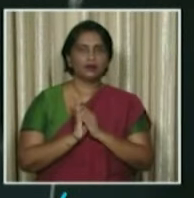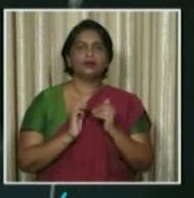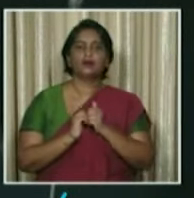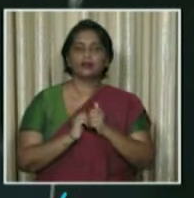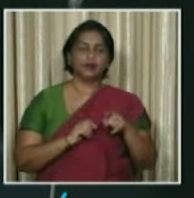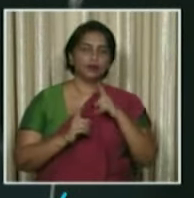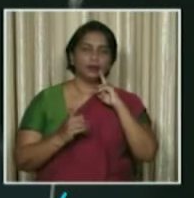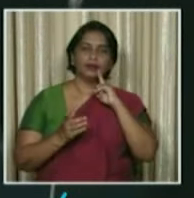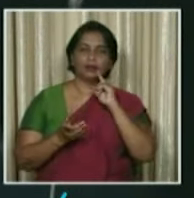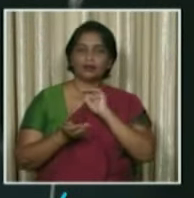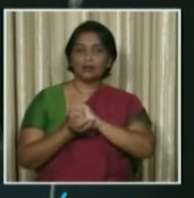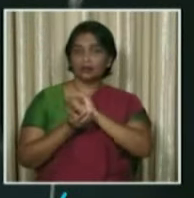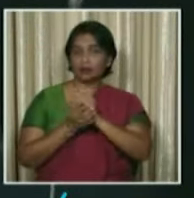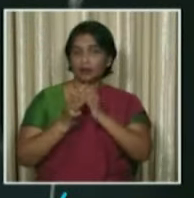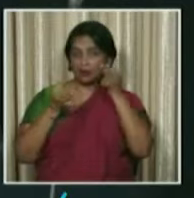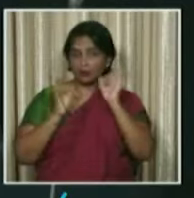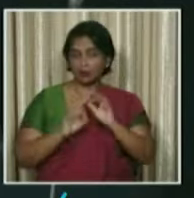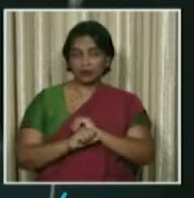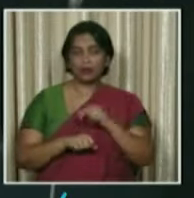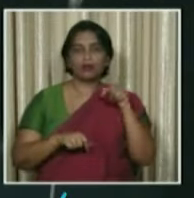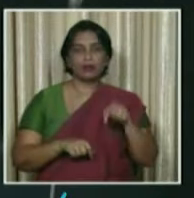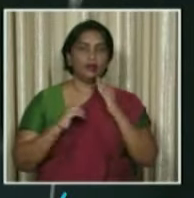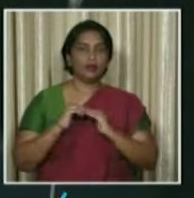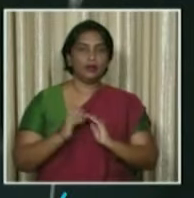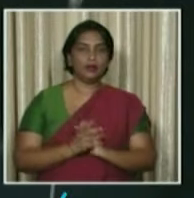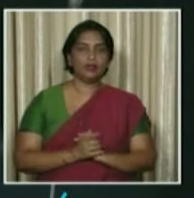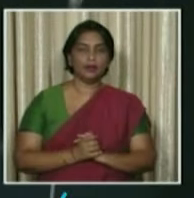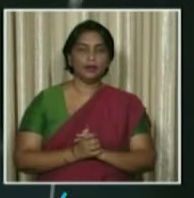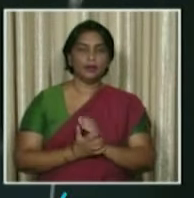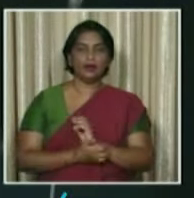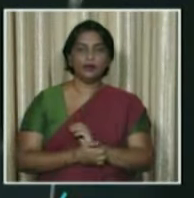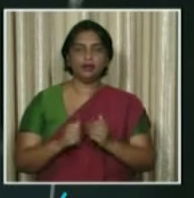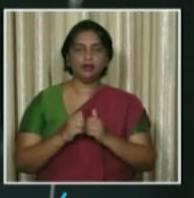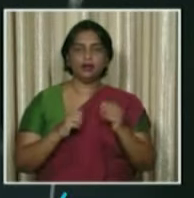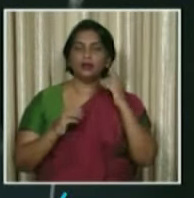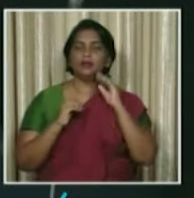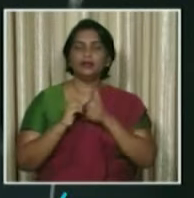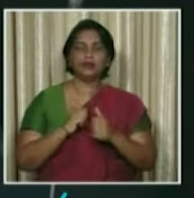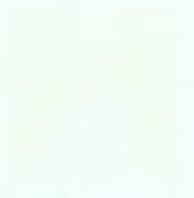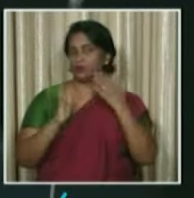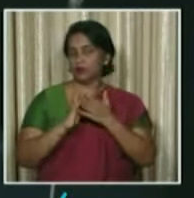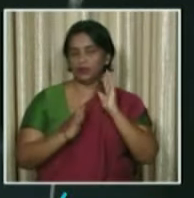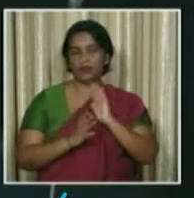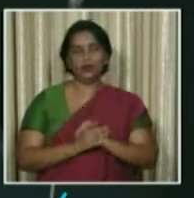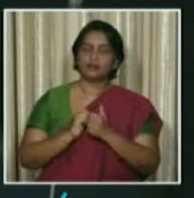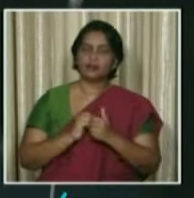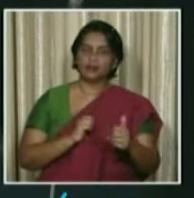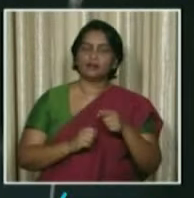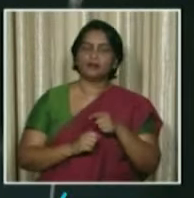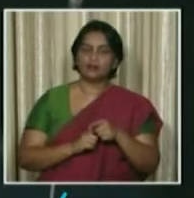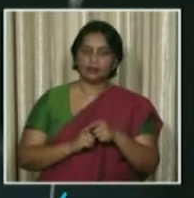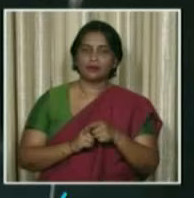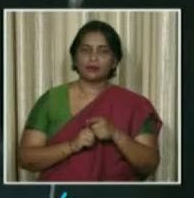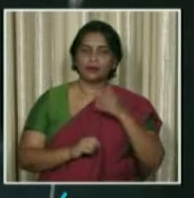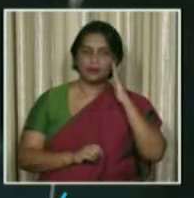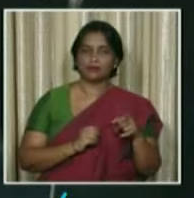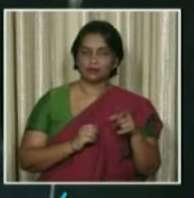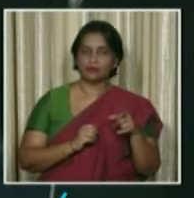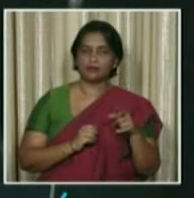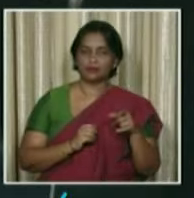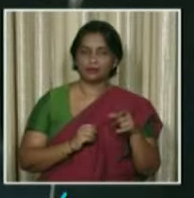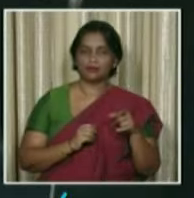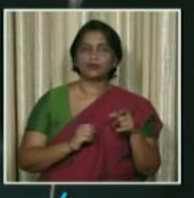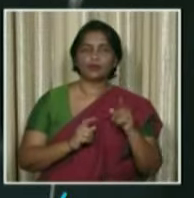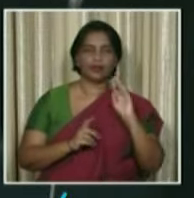ප්‍රමාණවත් සංචිතයක් නොතිබීම නිසා තමයි අද මේ ප්‍රශ්නේ මතුවලා තියෙන්නේ. අත්ත වශයෙන්ම මේ ගැන අපි කනගාටු වෙන්න ඕනේ. කෙසේ වෙතත් සාමාන්‍ය ගමන් බලපත්‍ර